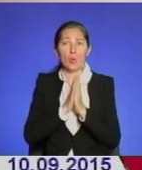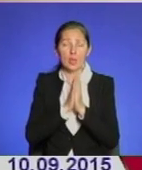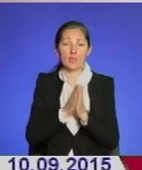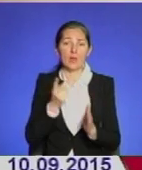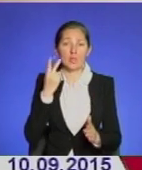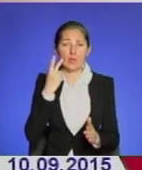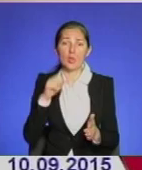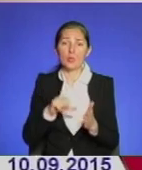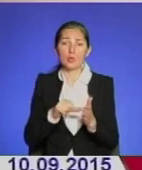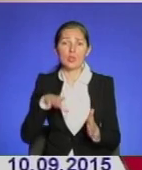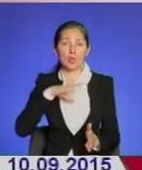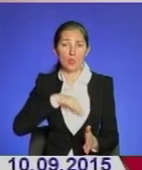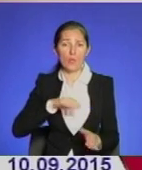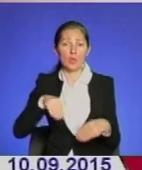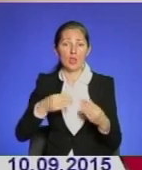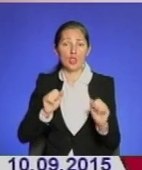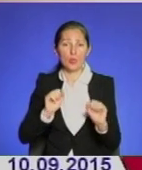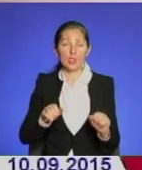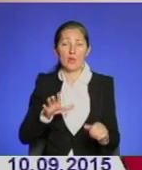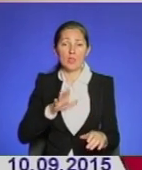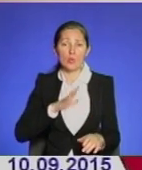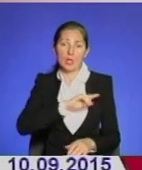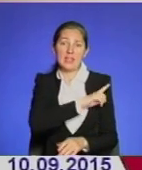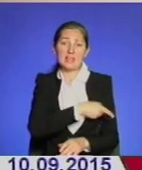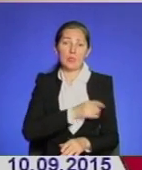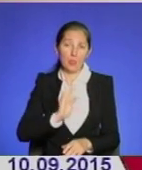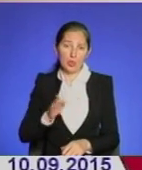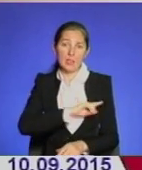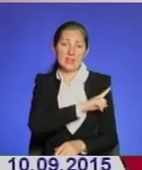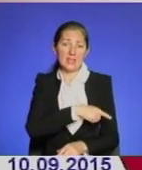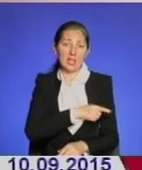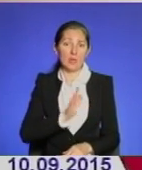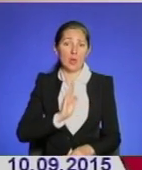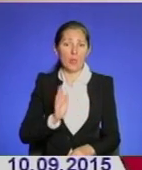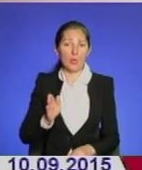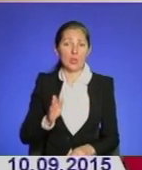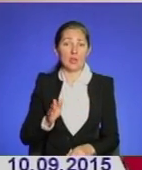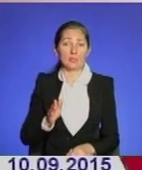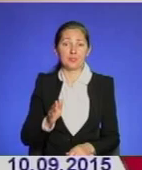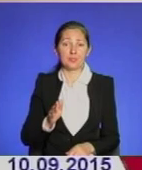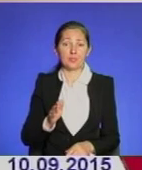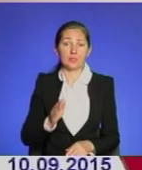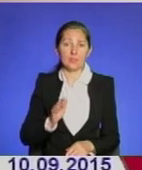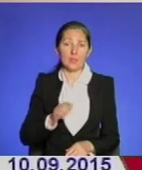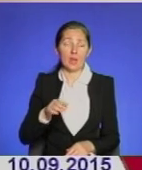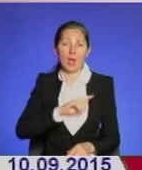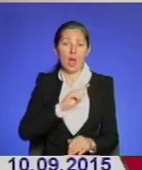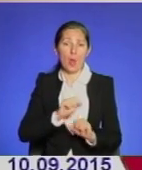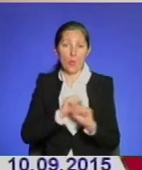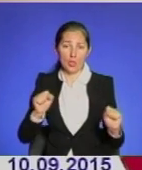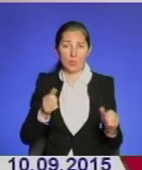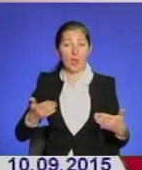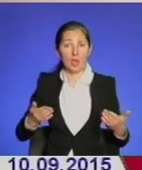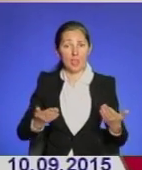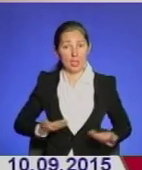їм можливість бути сильними, бути мужніми і повертатись додому живими і здоровими. Знаєте,